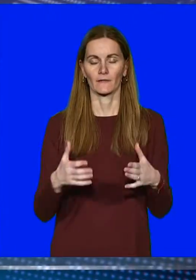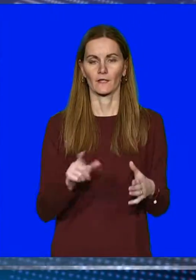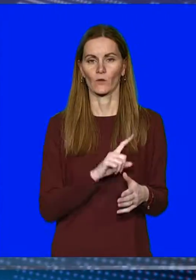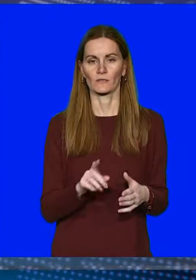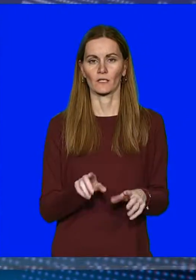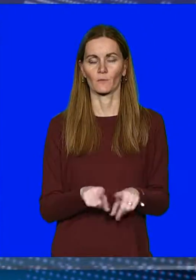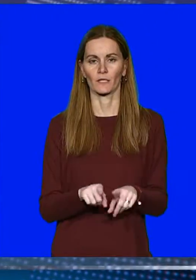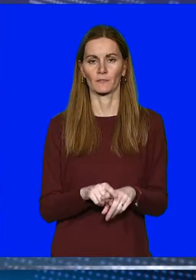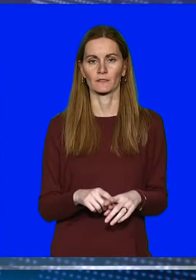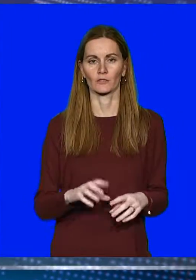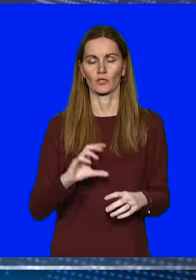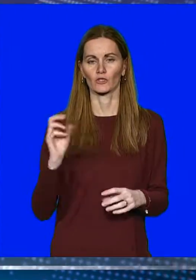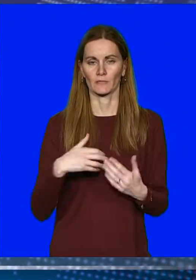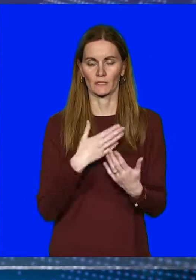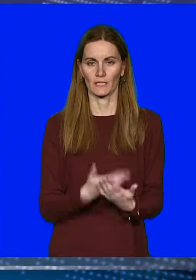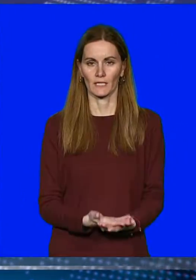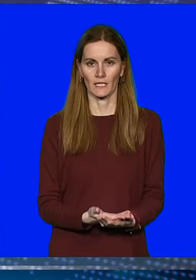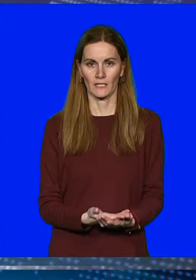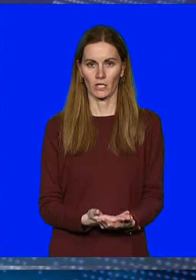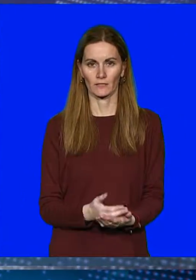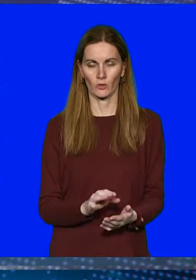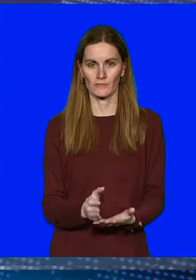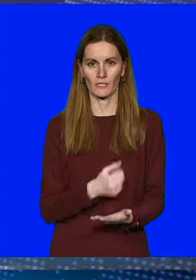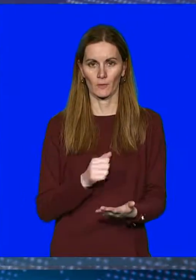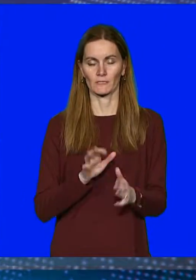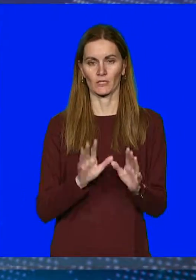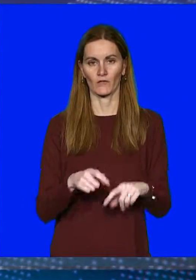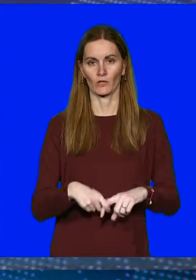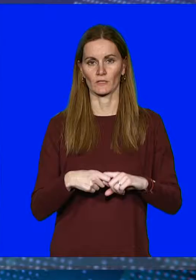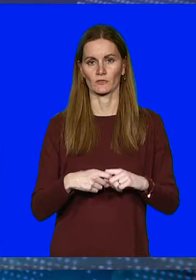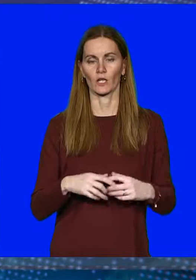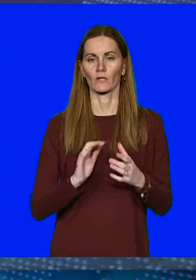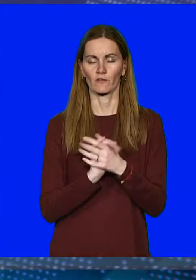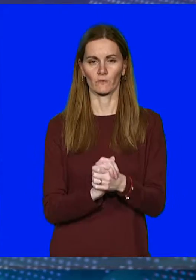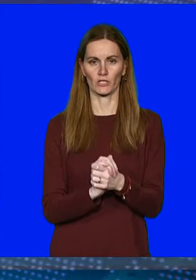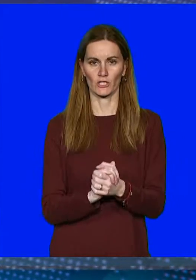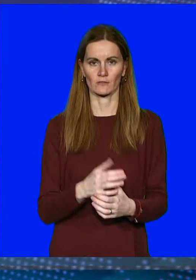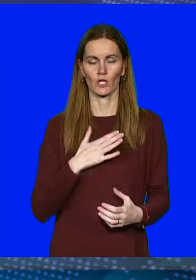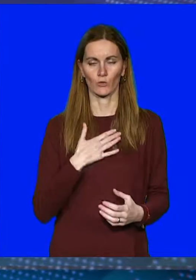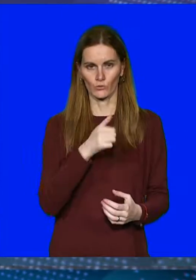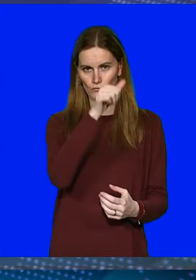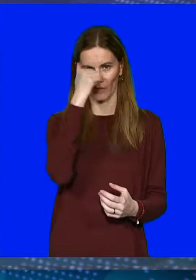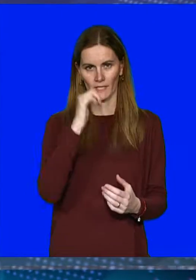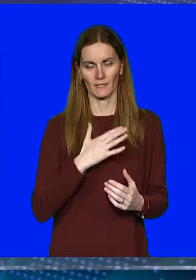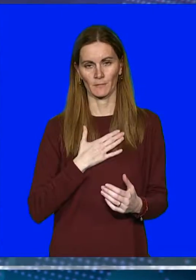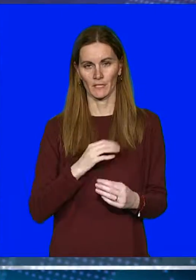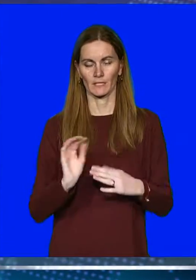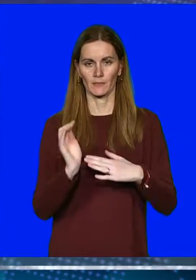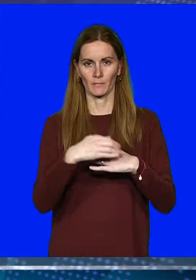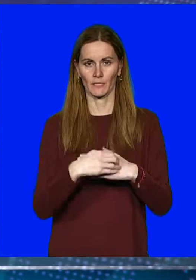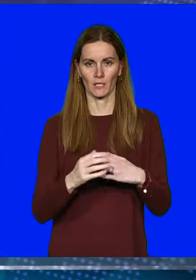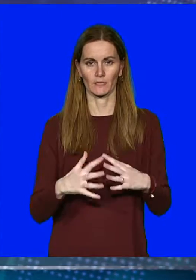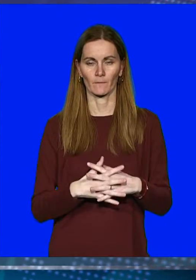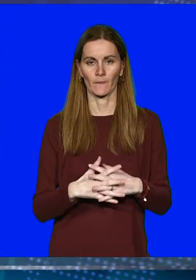Talent je dar, no uz njega neminovno mora biti uložen predani rad kako biste postigli ovakve rezultate i zbog toga vam čestitam u osobno ime i ime